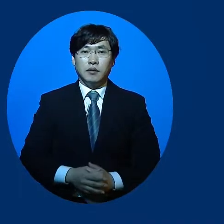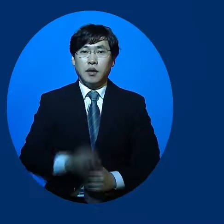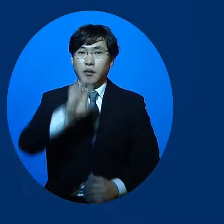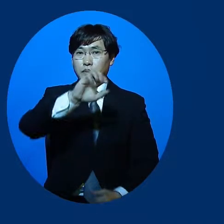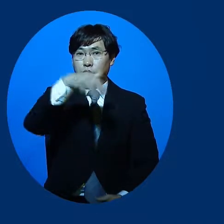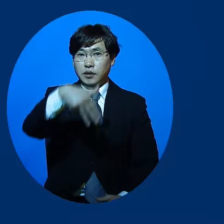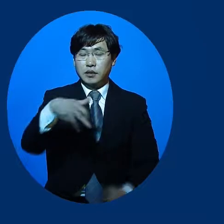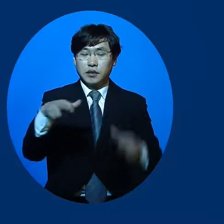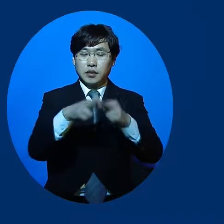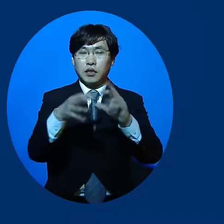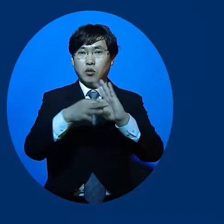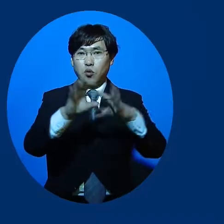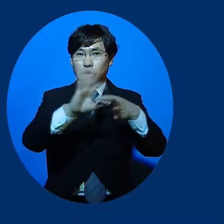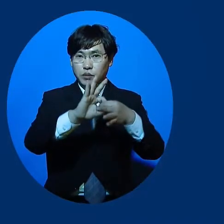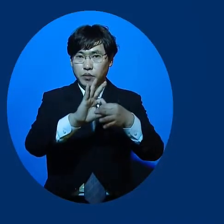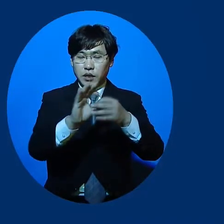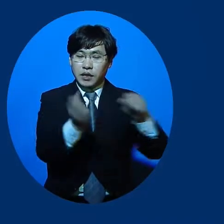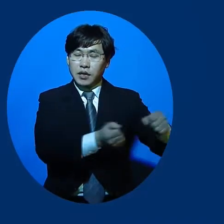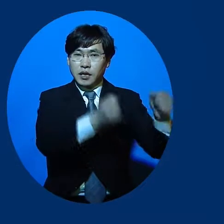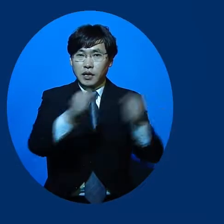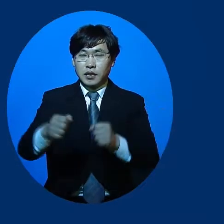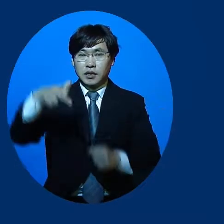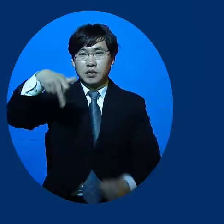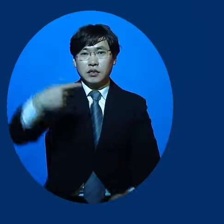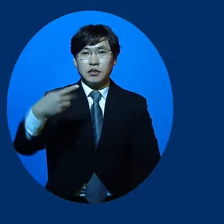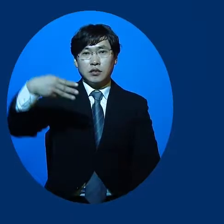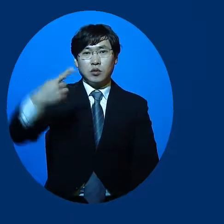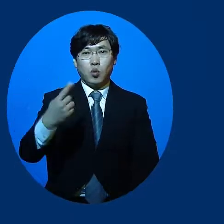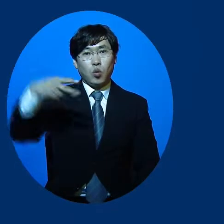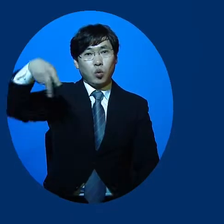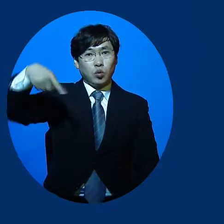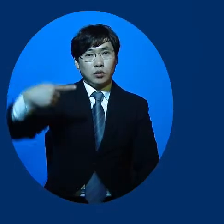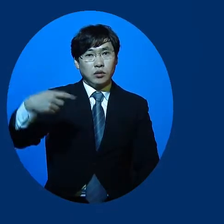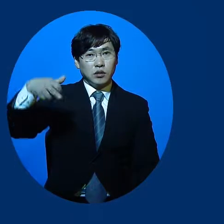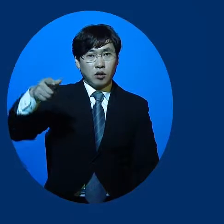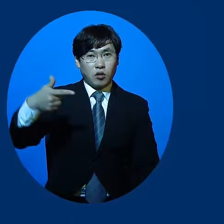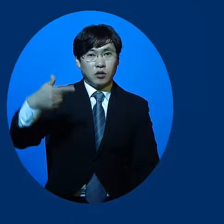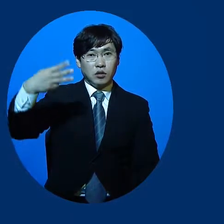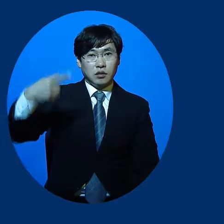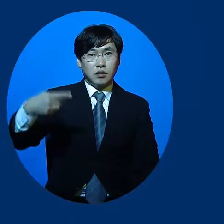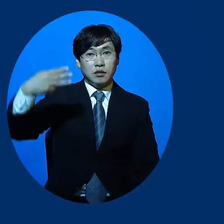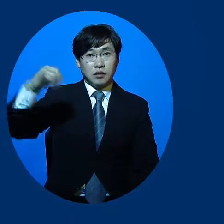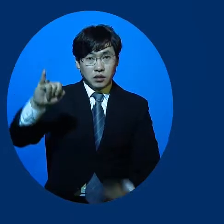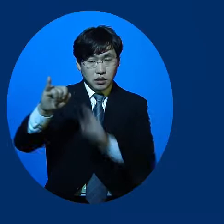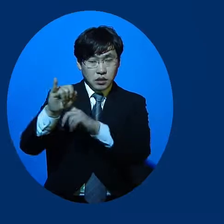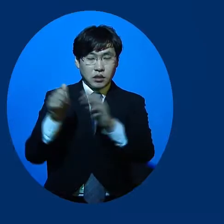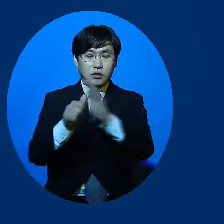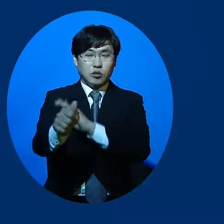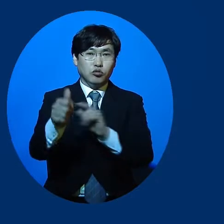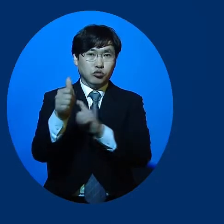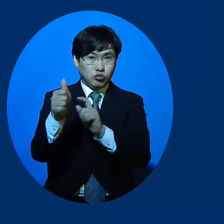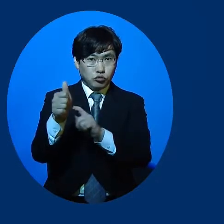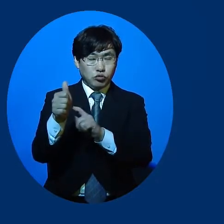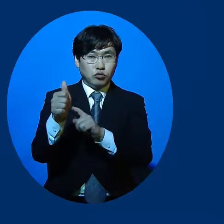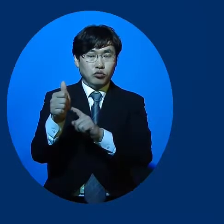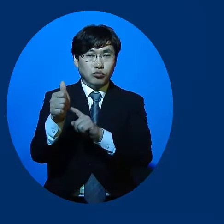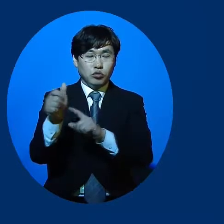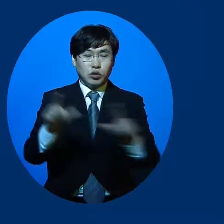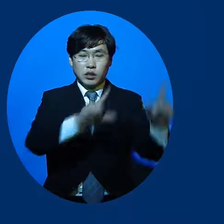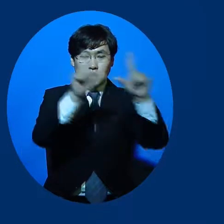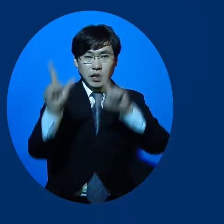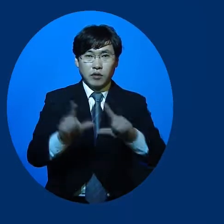평창 패럴림픽 크로스컨트리에서 금메달을 획득한 신의현 선수의 경우에